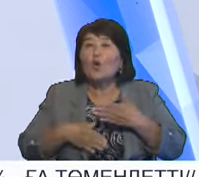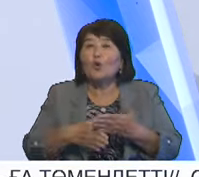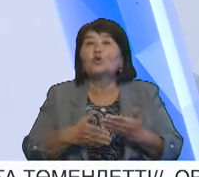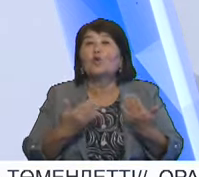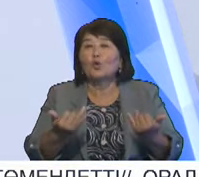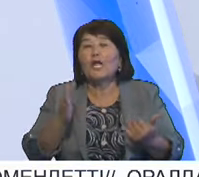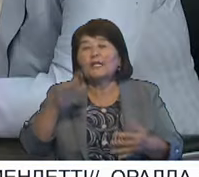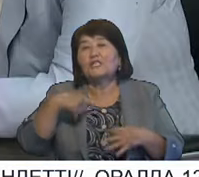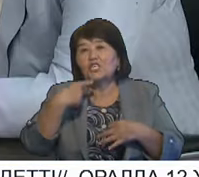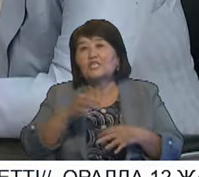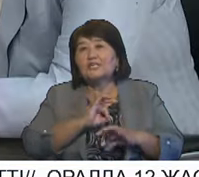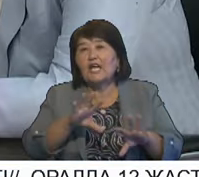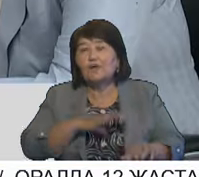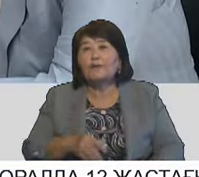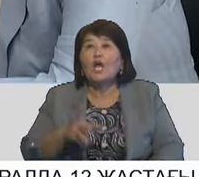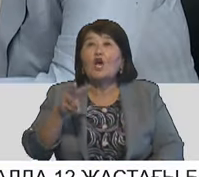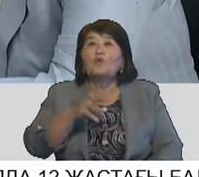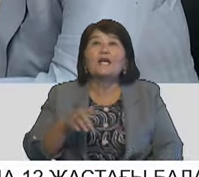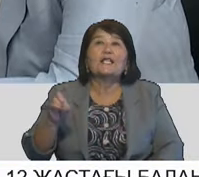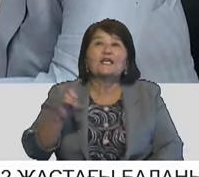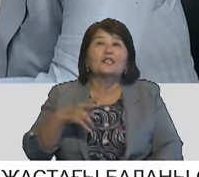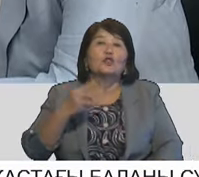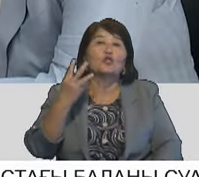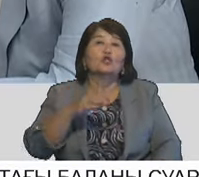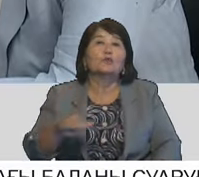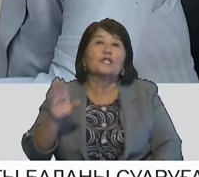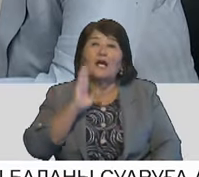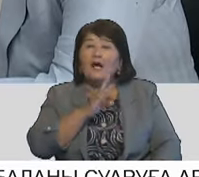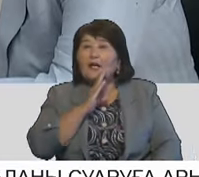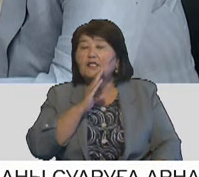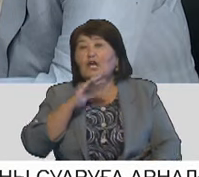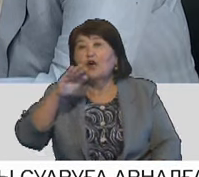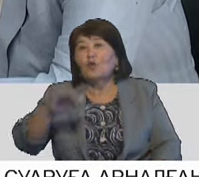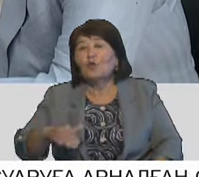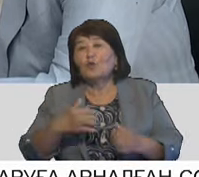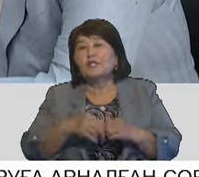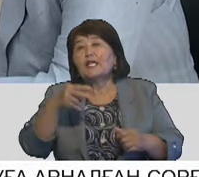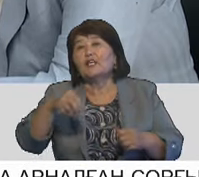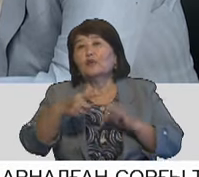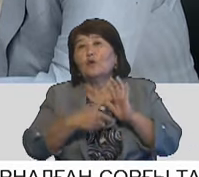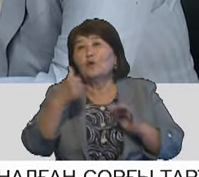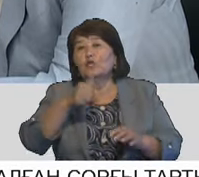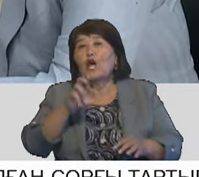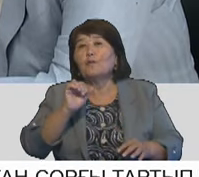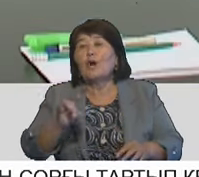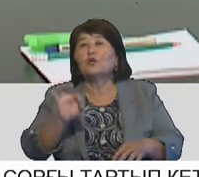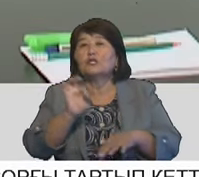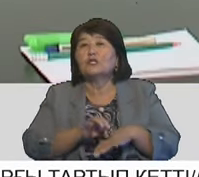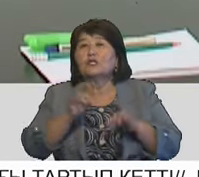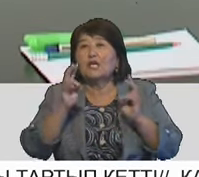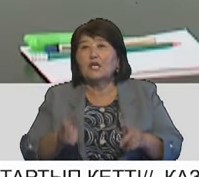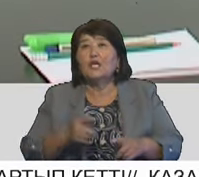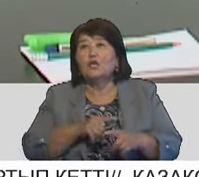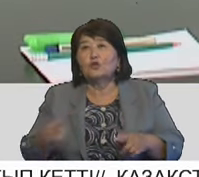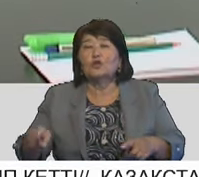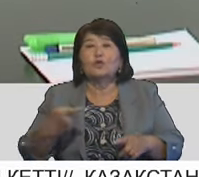жеткізді. Мадина Ыдырысқызы 3 баланың анасы. Ортаншысы 2017 жылы бауыр циррозына шалдыққан. Содан